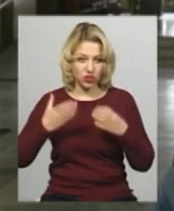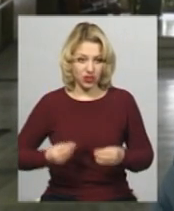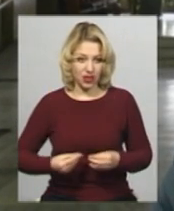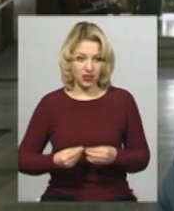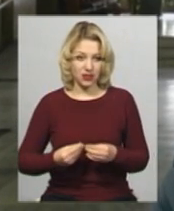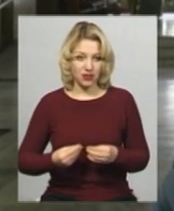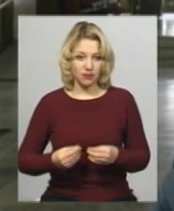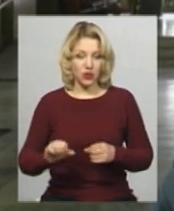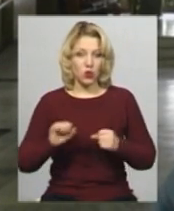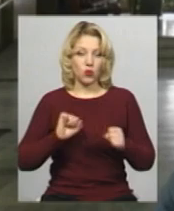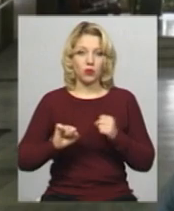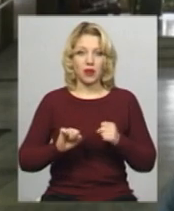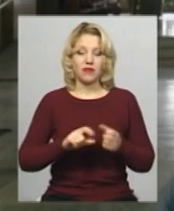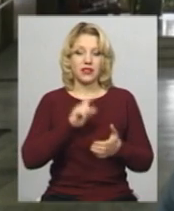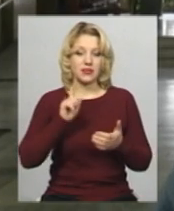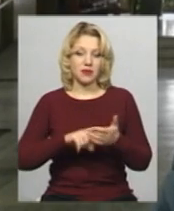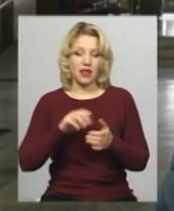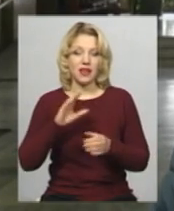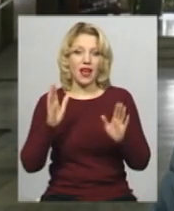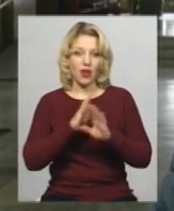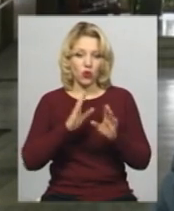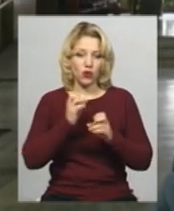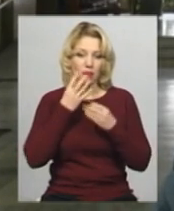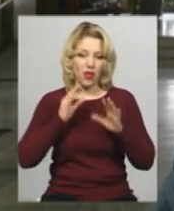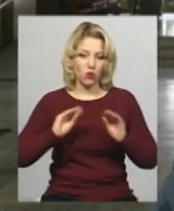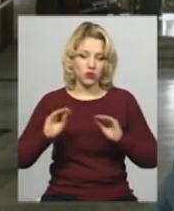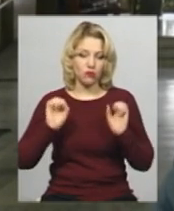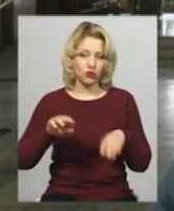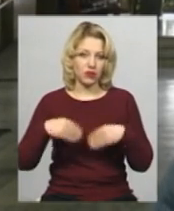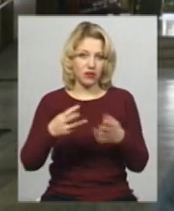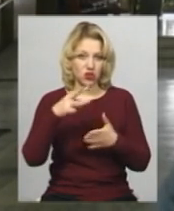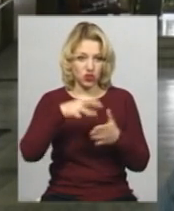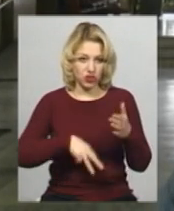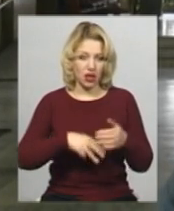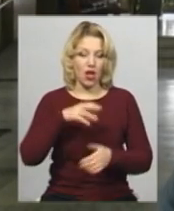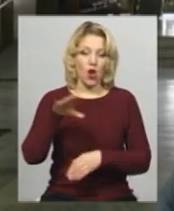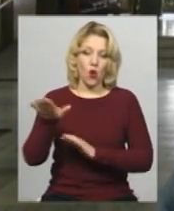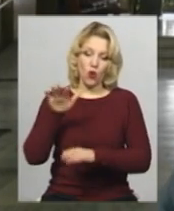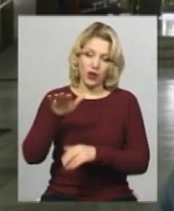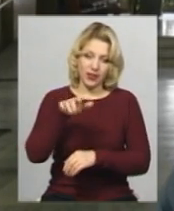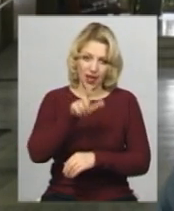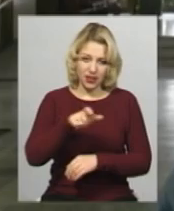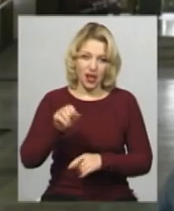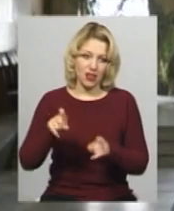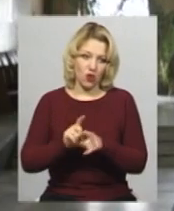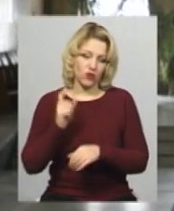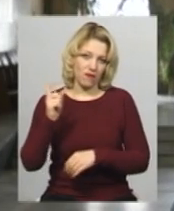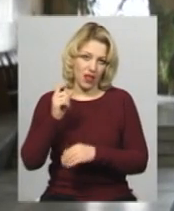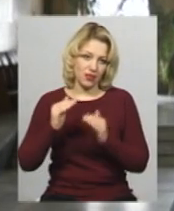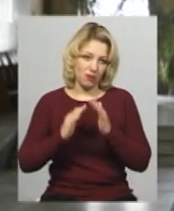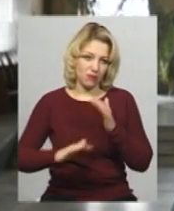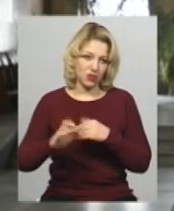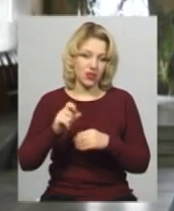управління з питань екології і благоустрою можемо накладати штрафи як на орендарів, так і на власників прибіжчення. На